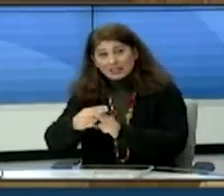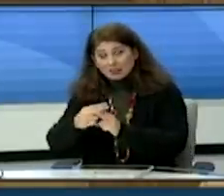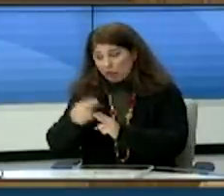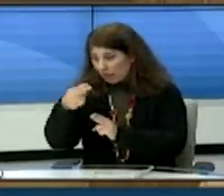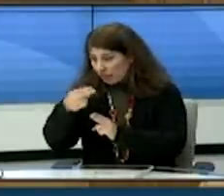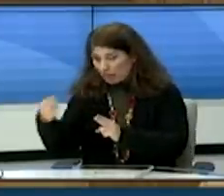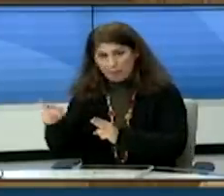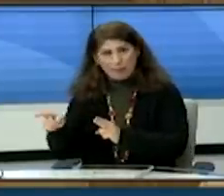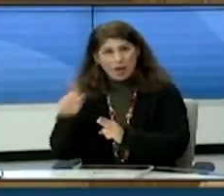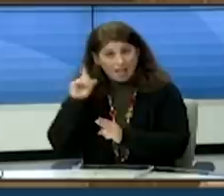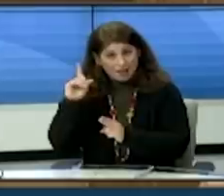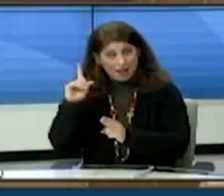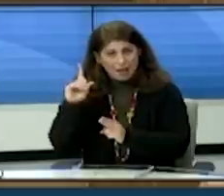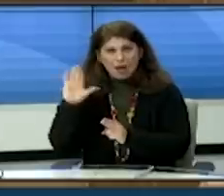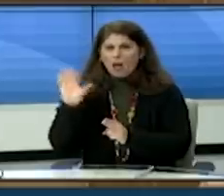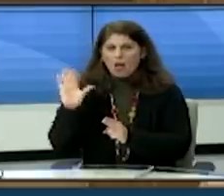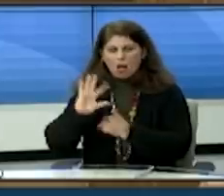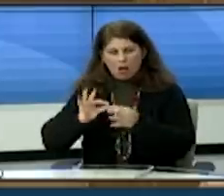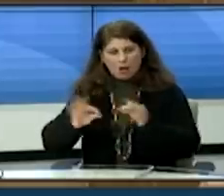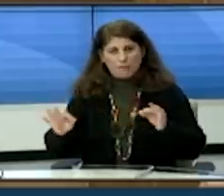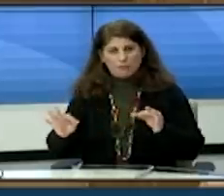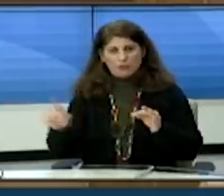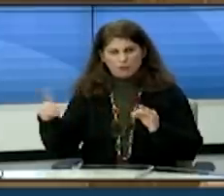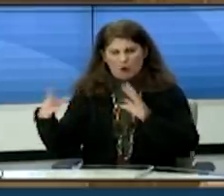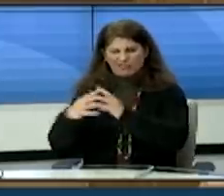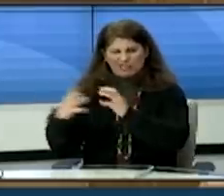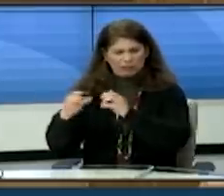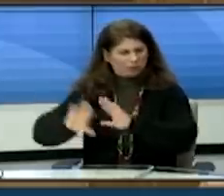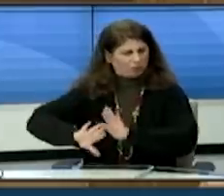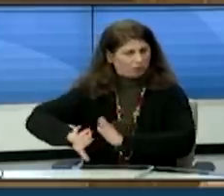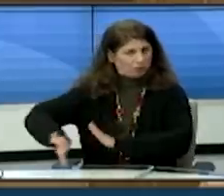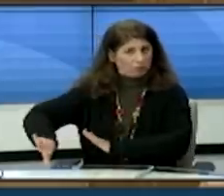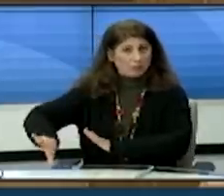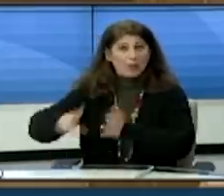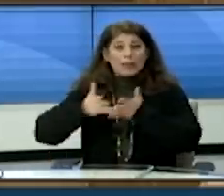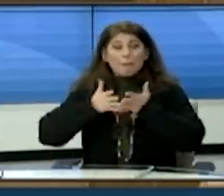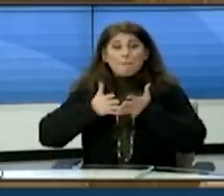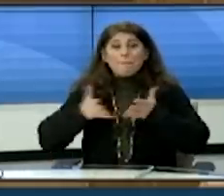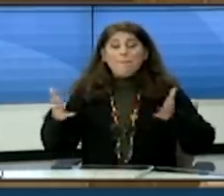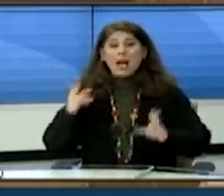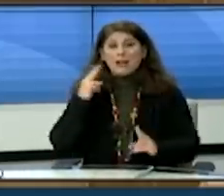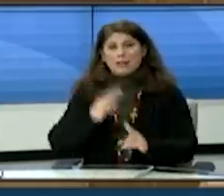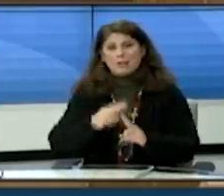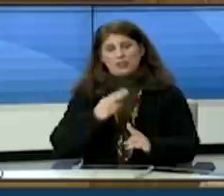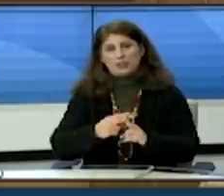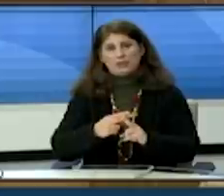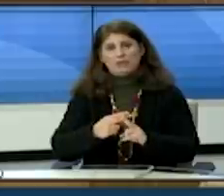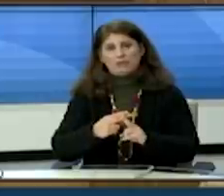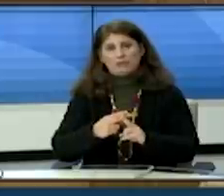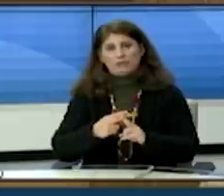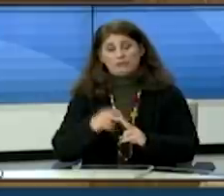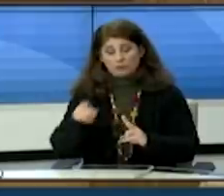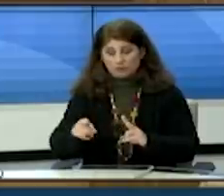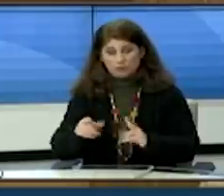μέτωπο, όχι από τα επιμέρους για τα οποία τσακώνεστε, αλλά από τα μεγάλα και σημαντικά, από αυτά